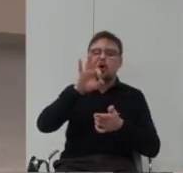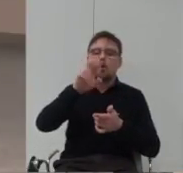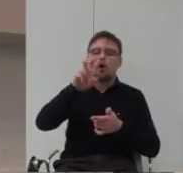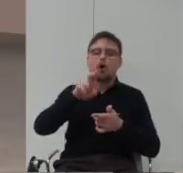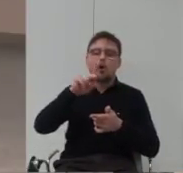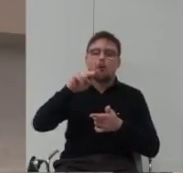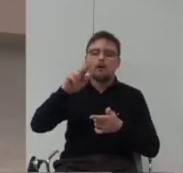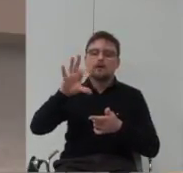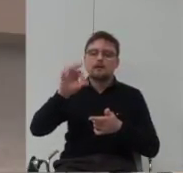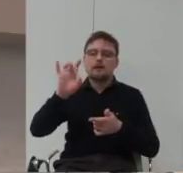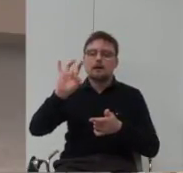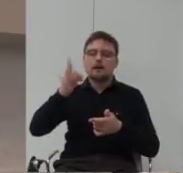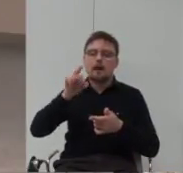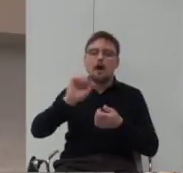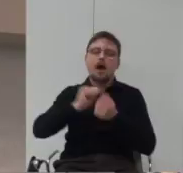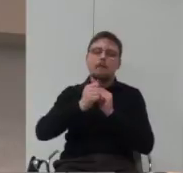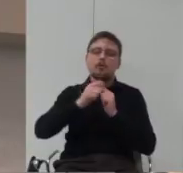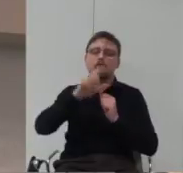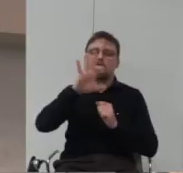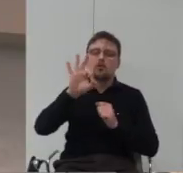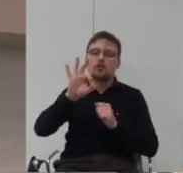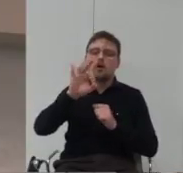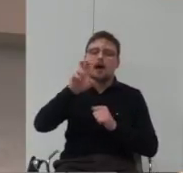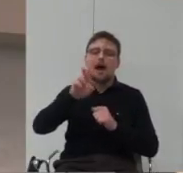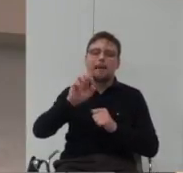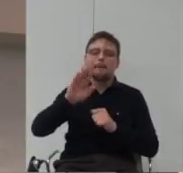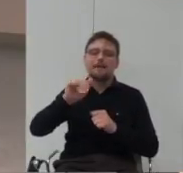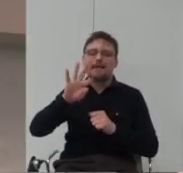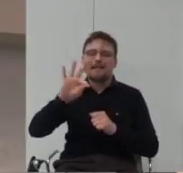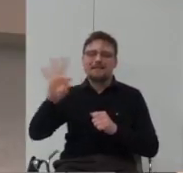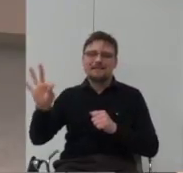współzamieszkiwanie typu cohousing, cohabitat, cohabitation, jak to